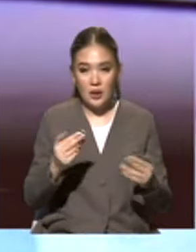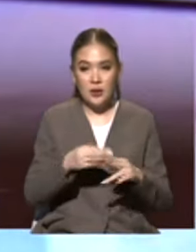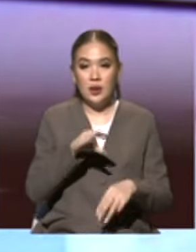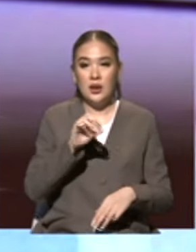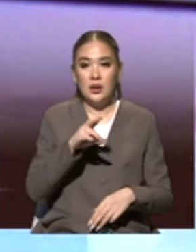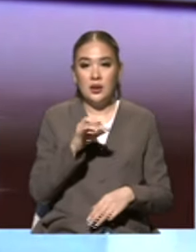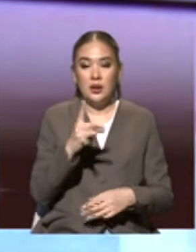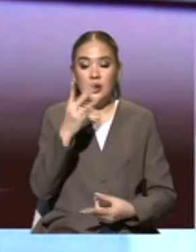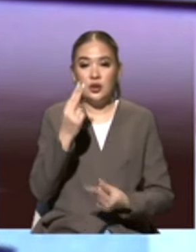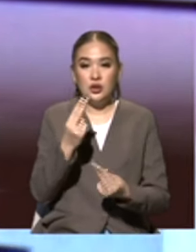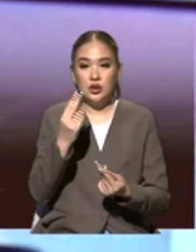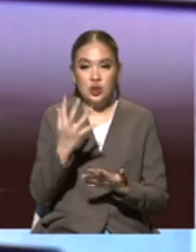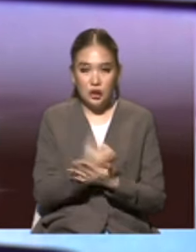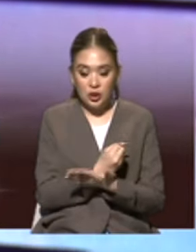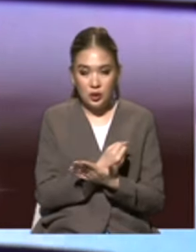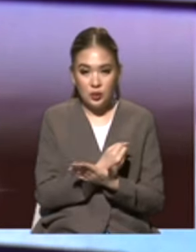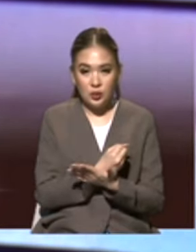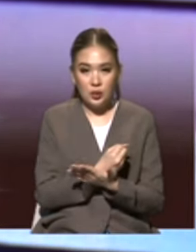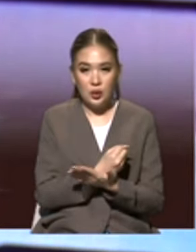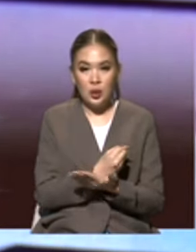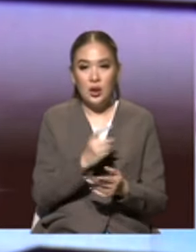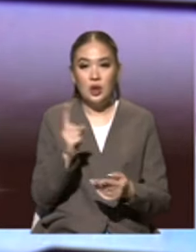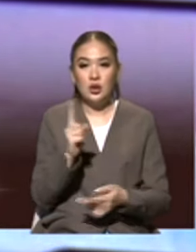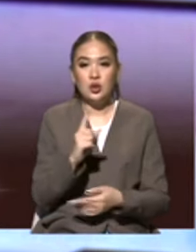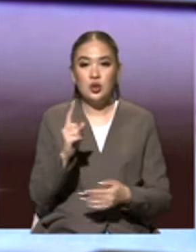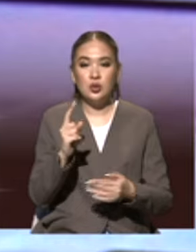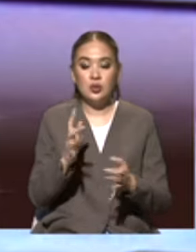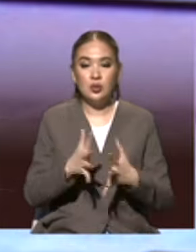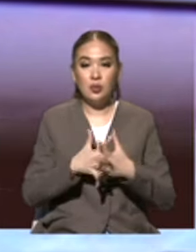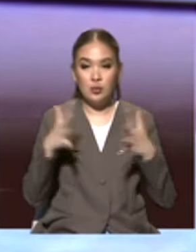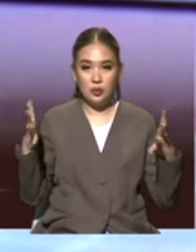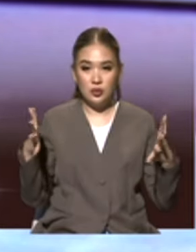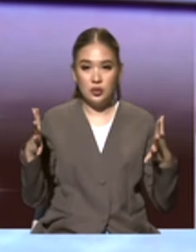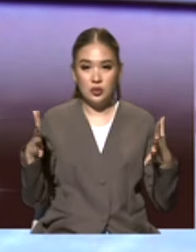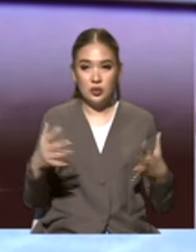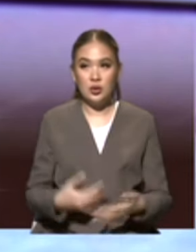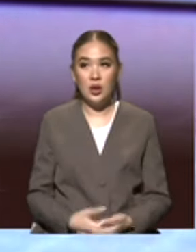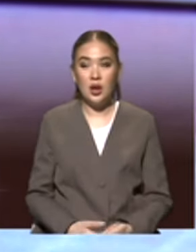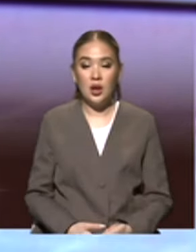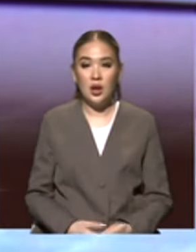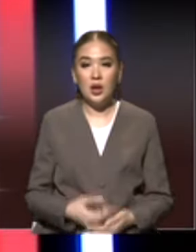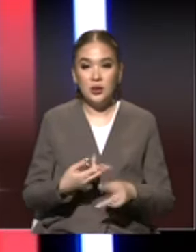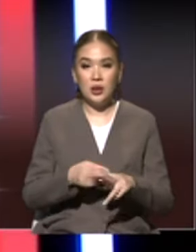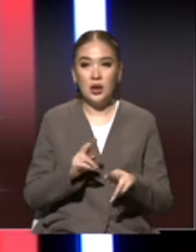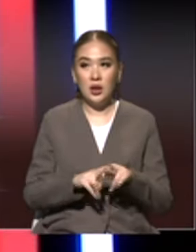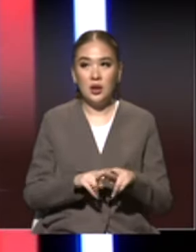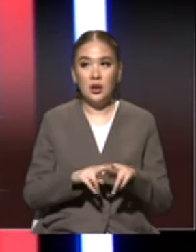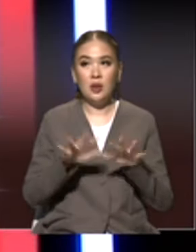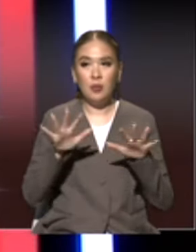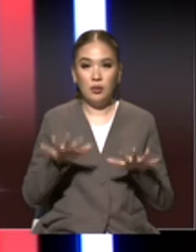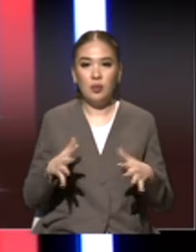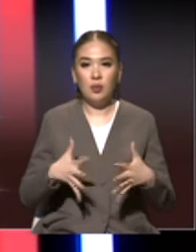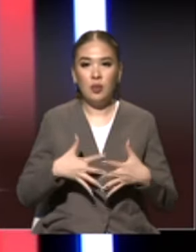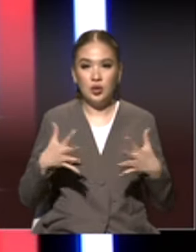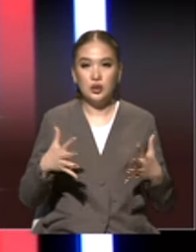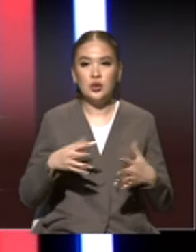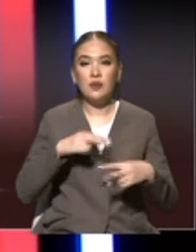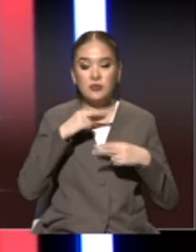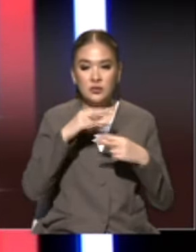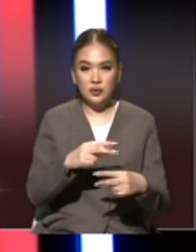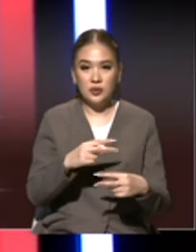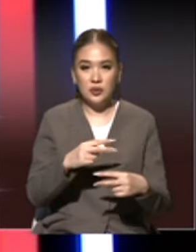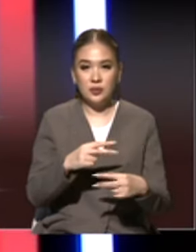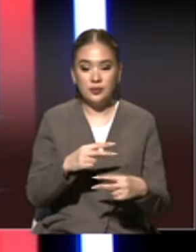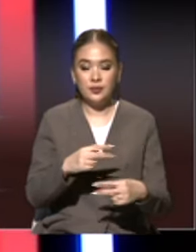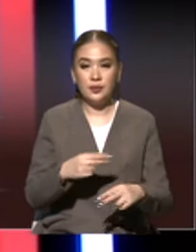тендерді жеңу мүмкіндігі жоғарылап отыр. Демек жергілікті компанияларға басымдық беріледі. Міндетті түрде. Бұрында